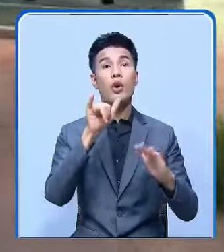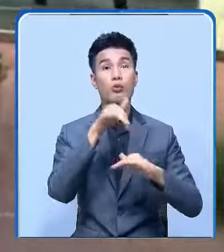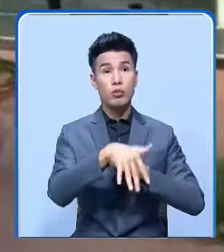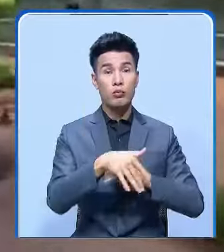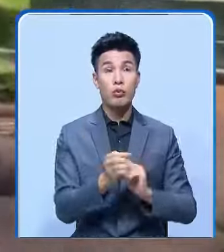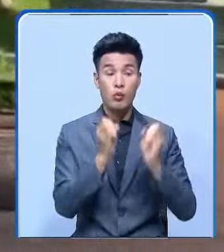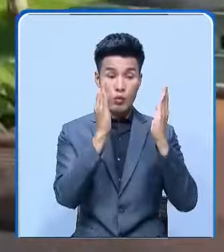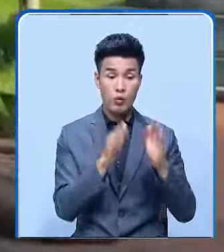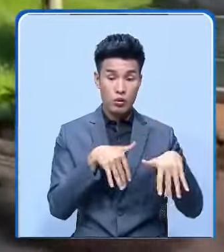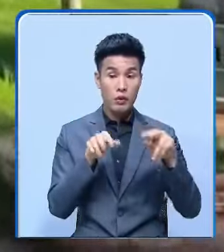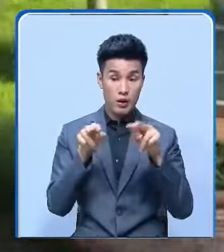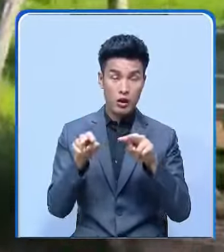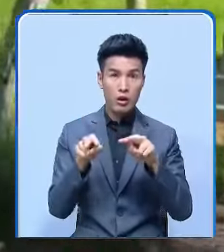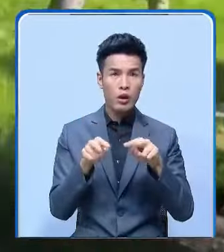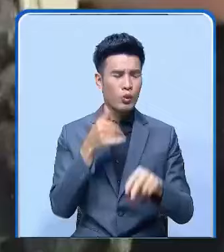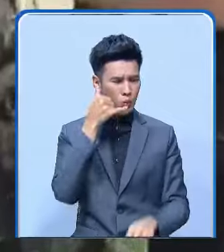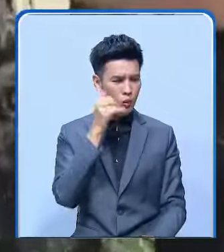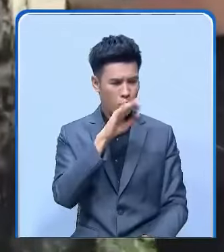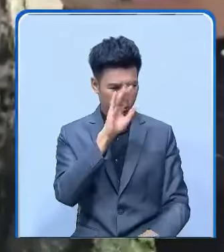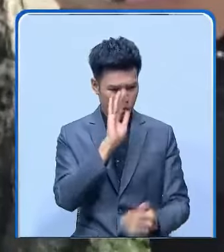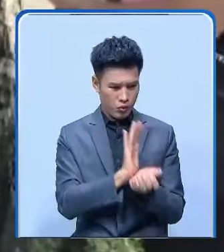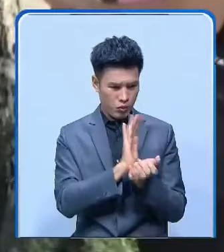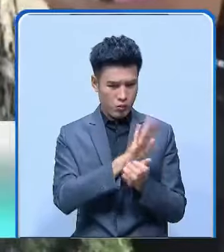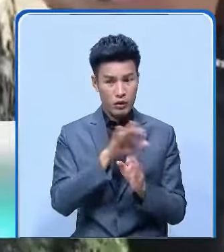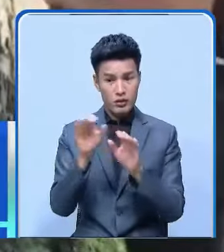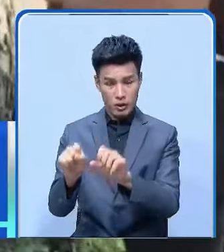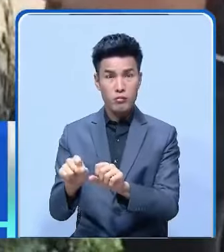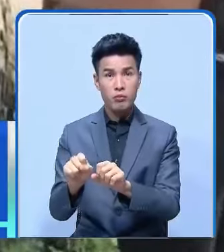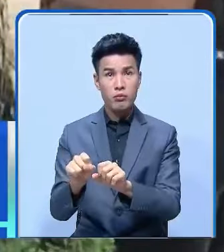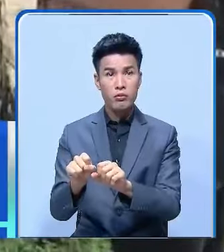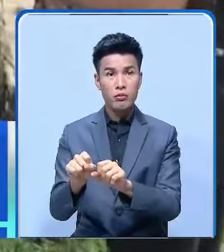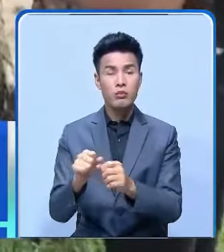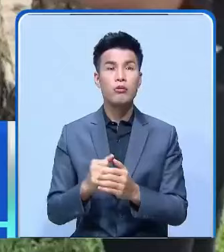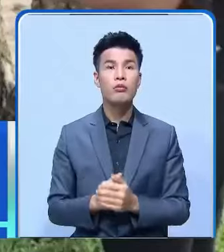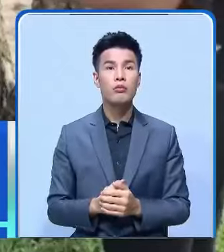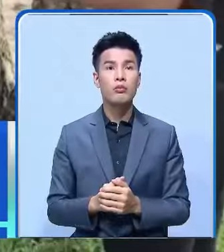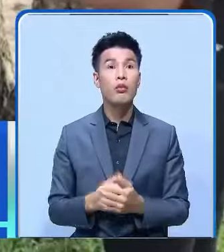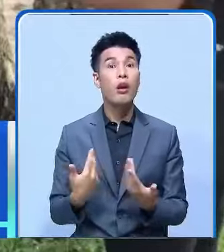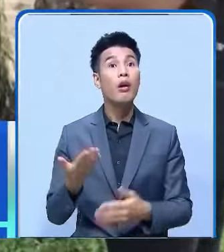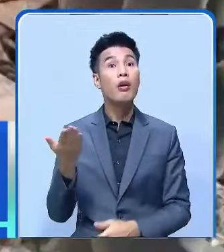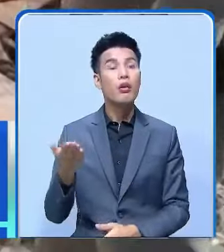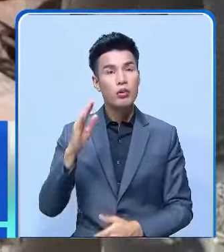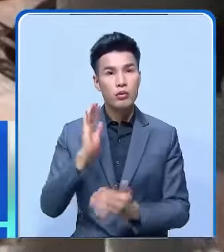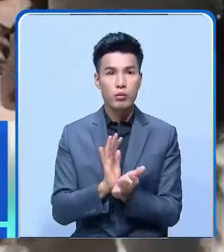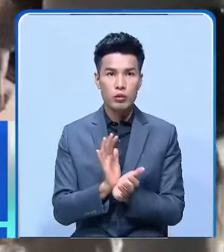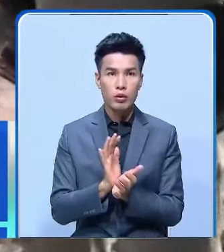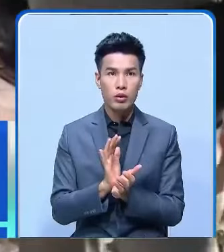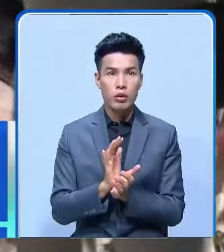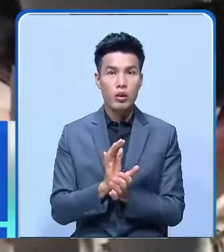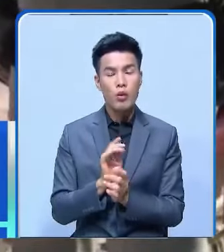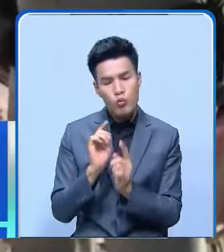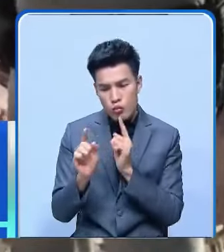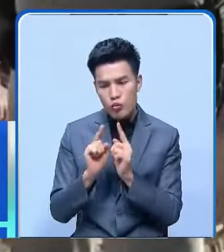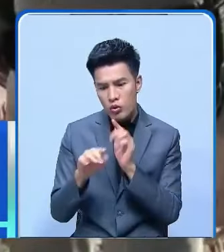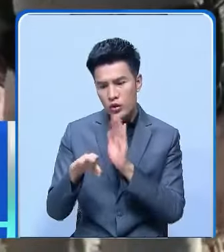ชาวบ้านที่เห็นเหตุการณ์ก็รีบโทรประสานเจ้าหน้าที่ตำรวจมาจับกุมตัวไว้ได้ทันปรากฏว่าตำรวจก็หลังจากมีการพูดคุยเสร็